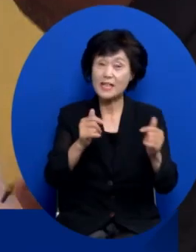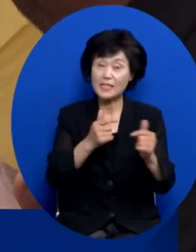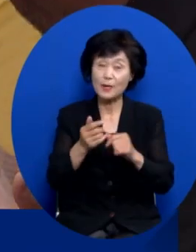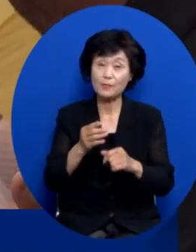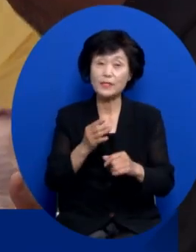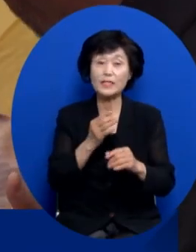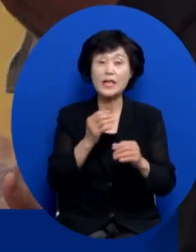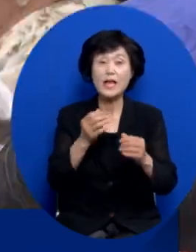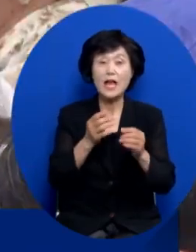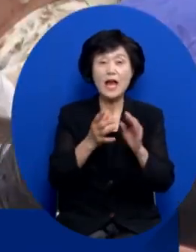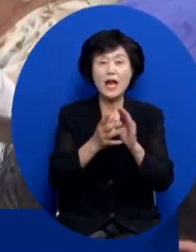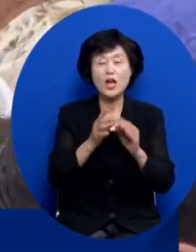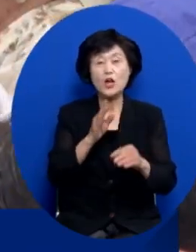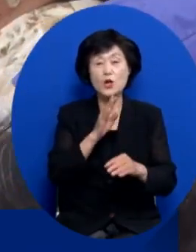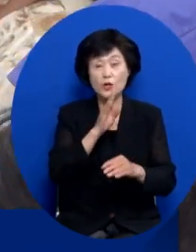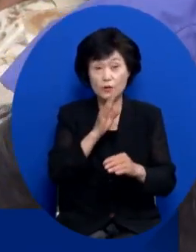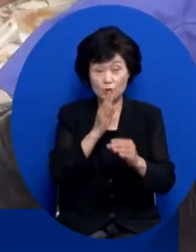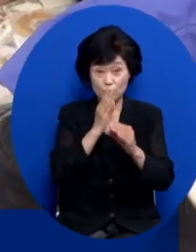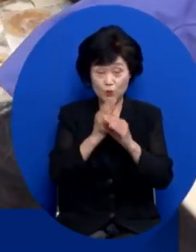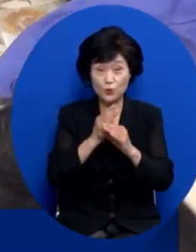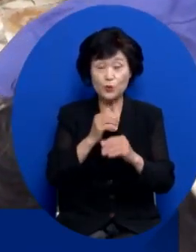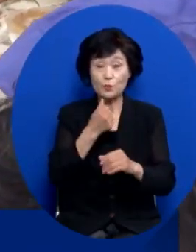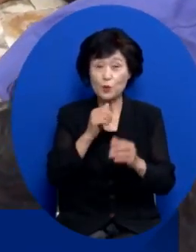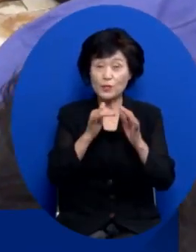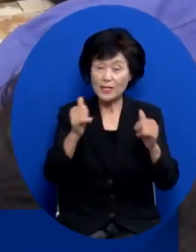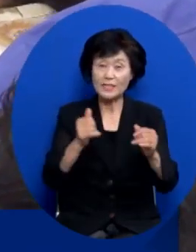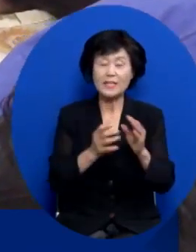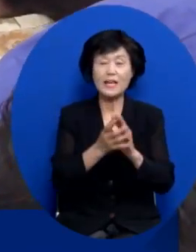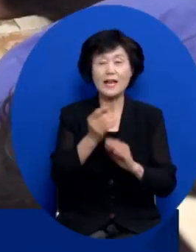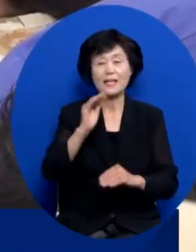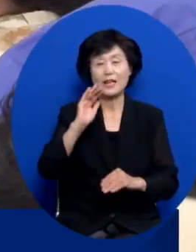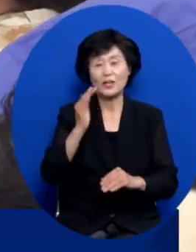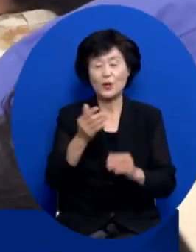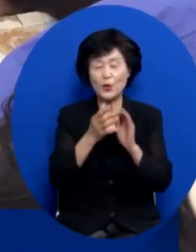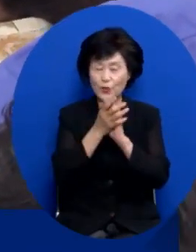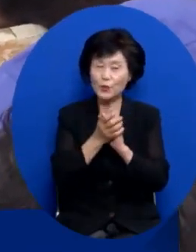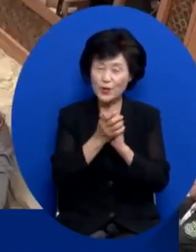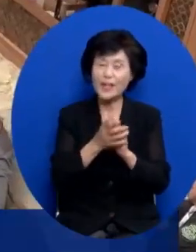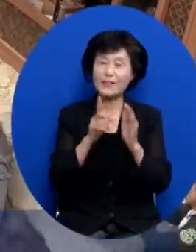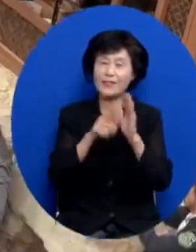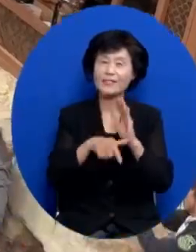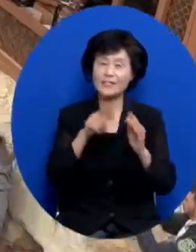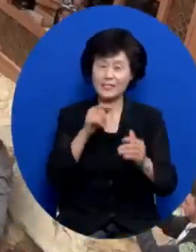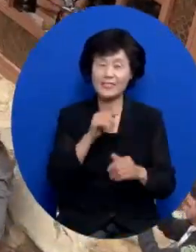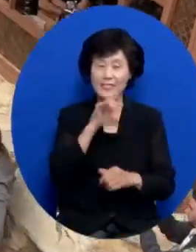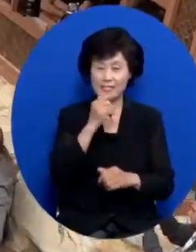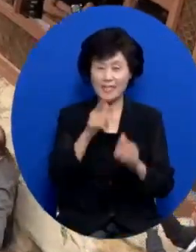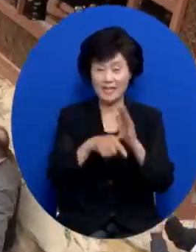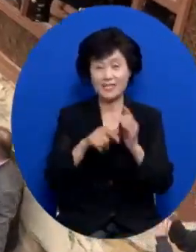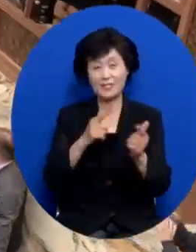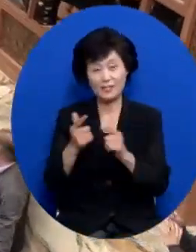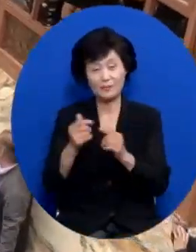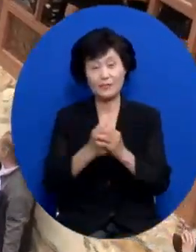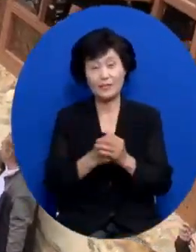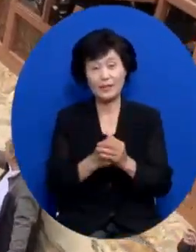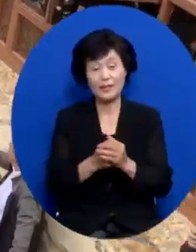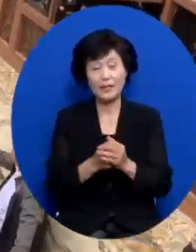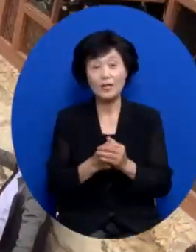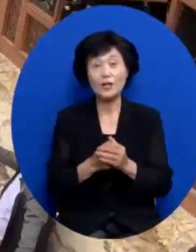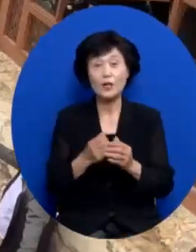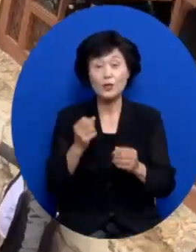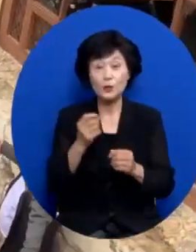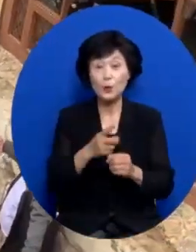하나 돼서 기도했던 중요한 순간이고 이걸 통해서 하나님께서 일하실 줄 믿습니다. 한편 성전산 남쪽